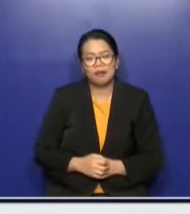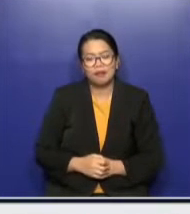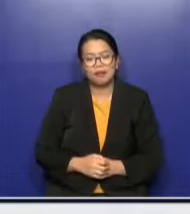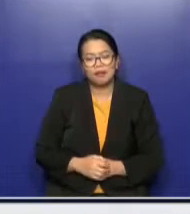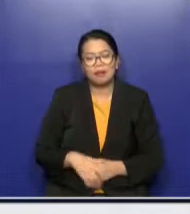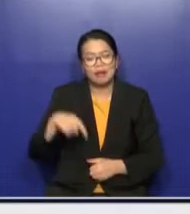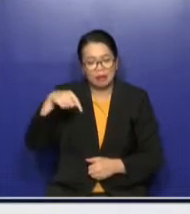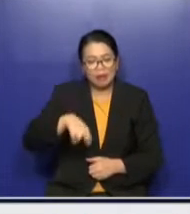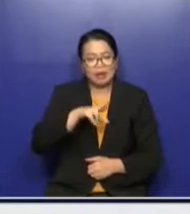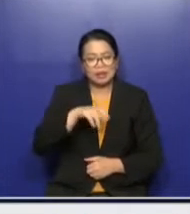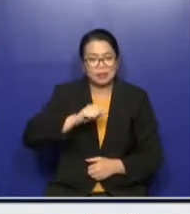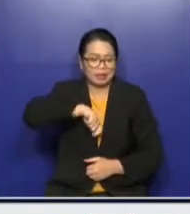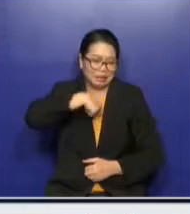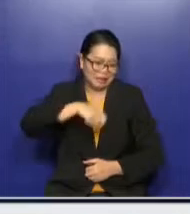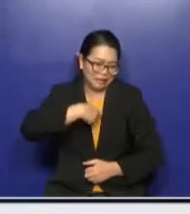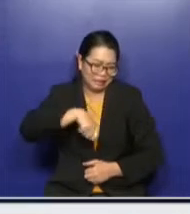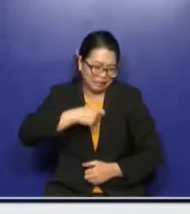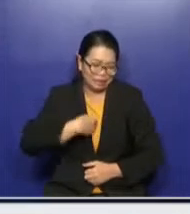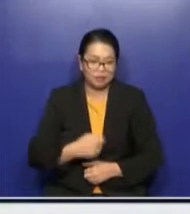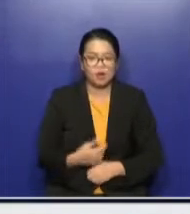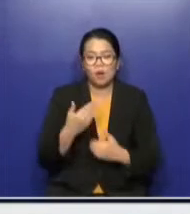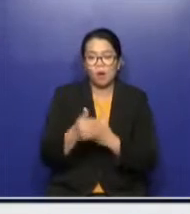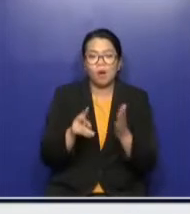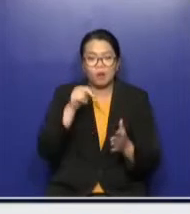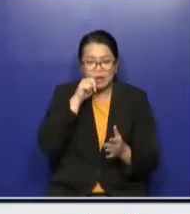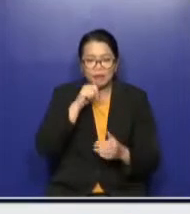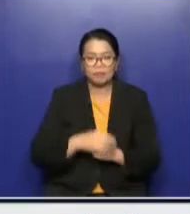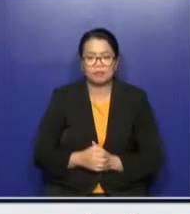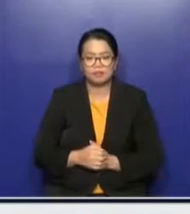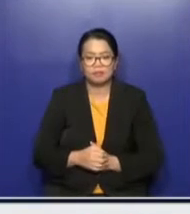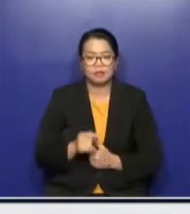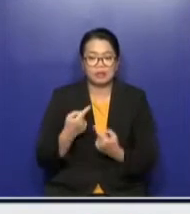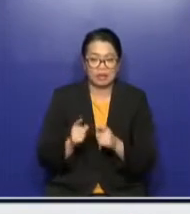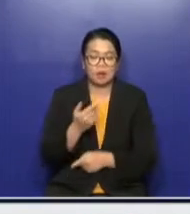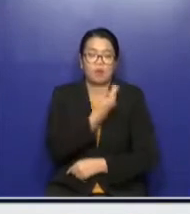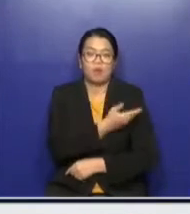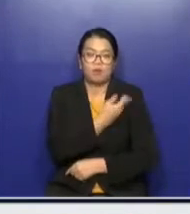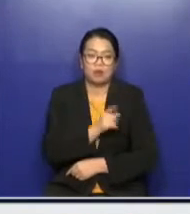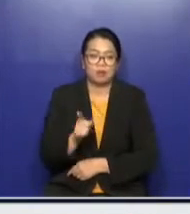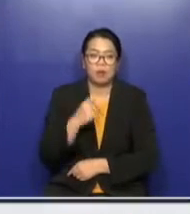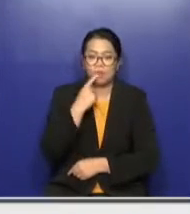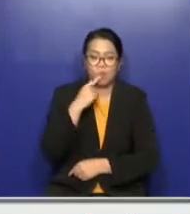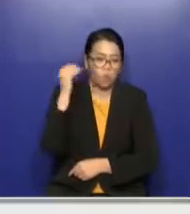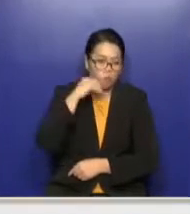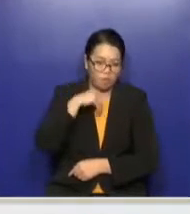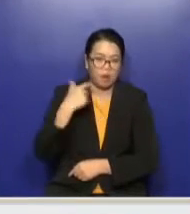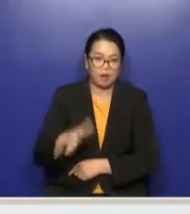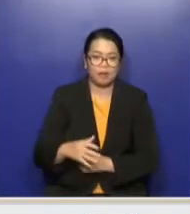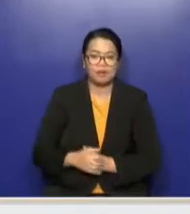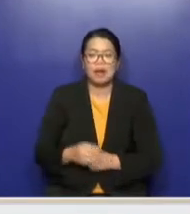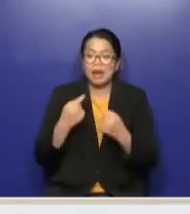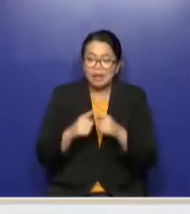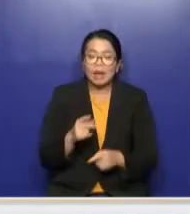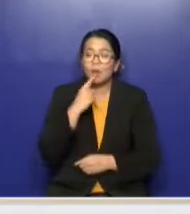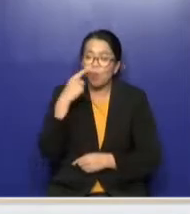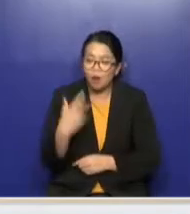ำค่าไฟเดือนกี่ล้านดิฉันก็เสียดาย ห้องน้ำรู้สึกท่านรังสิมาจะพูดหลายครั้งแล้วนะครับ แต่ไม่มีผล